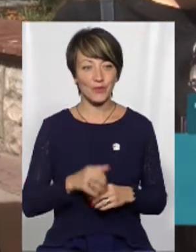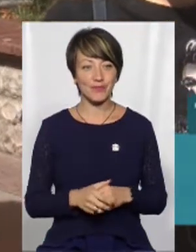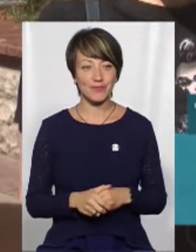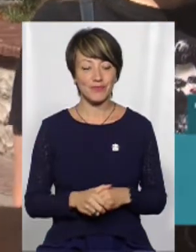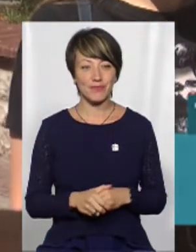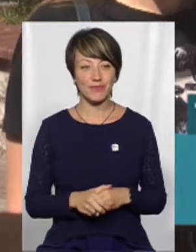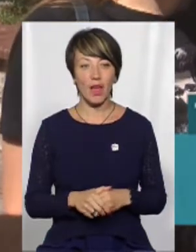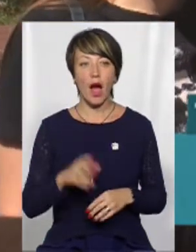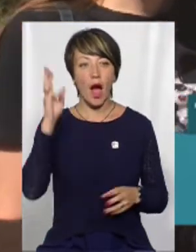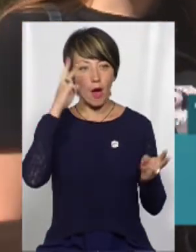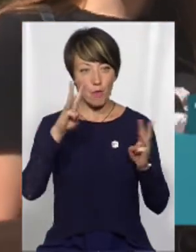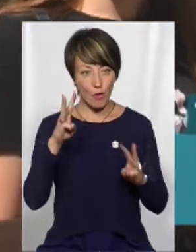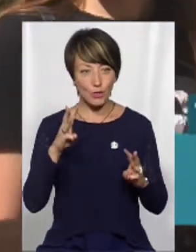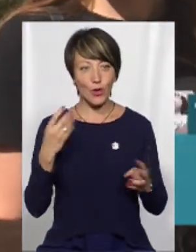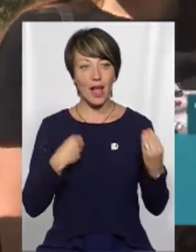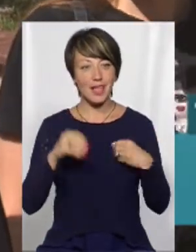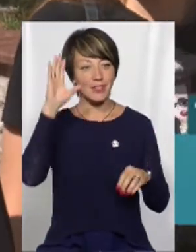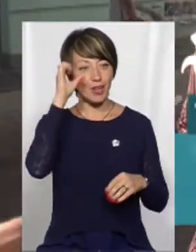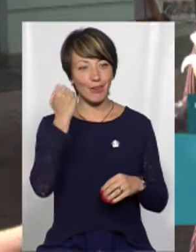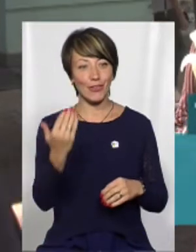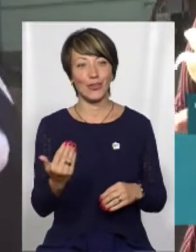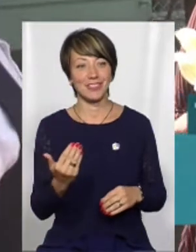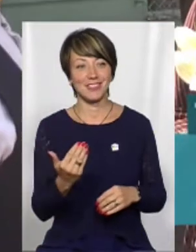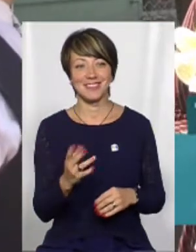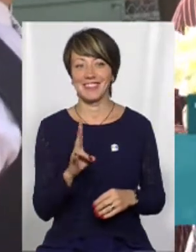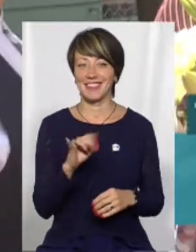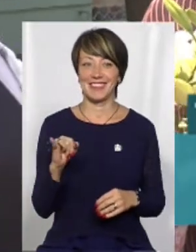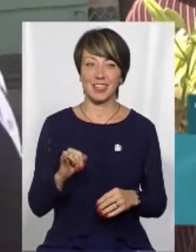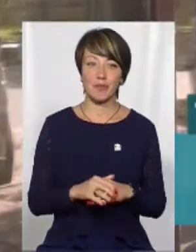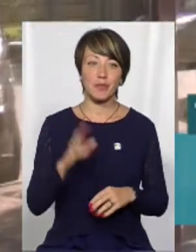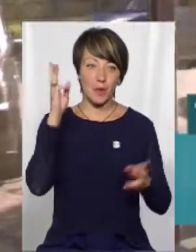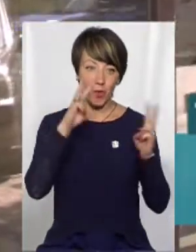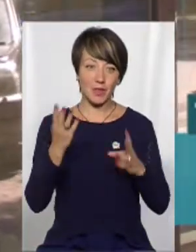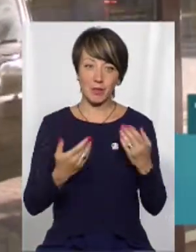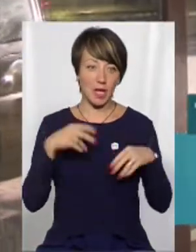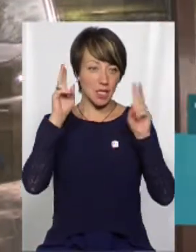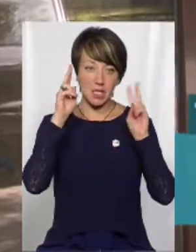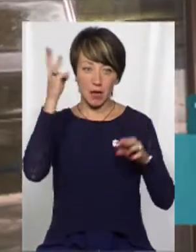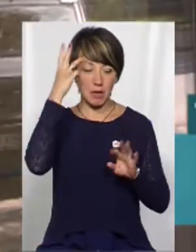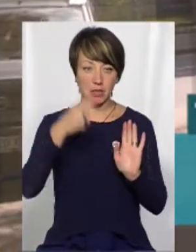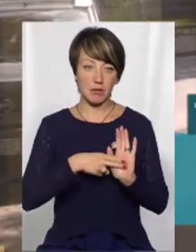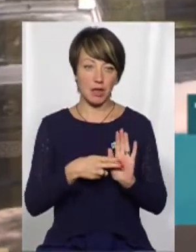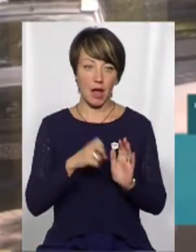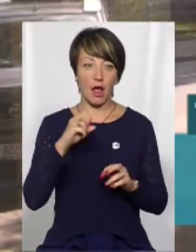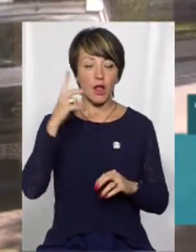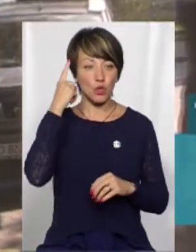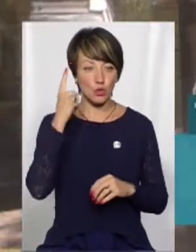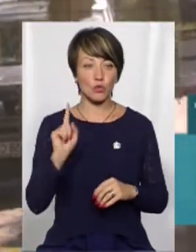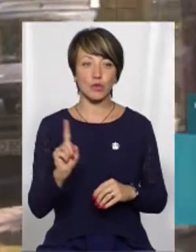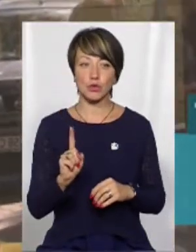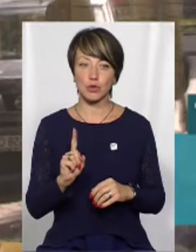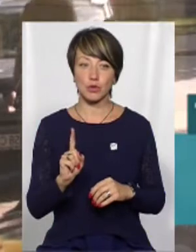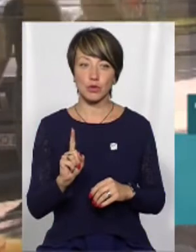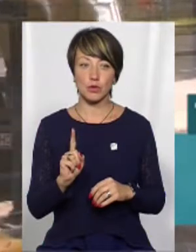А там можна вдягатися в Криворізьке? Ні. Не знаю, модно, напевно. Я не знаю хмельницьких брендів, але думаю, що